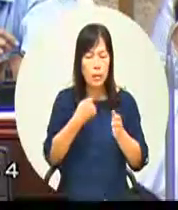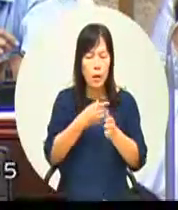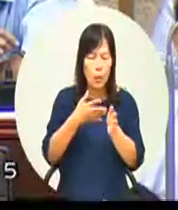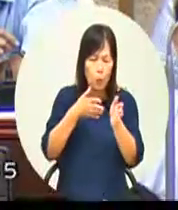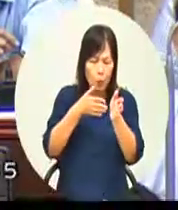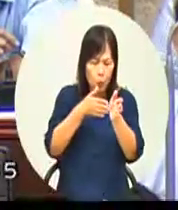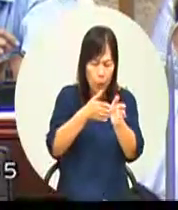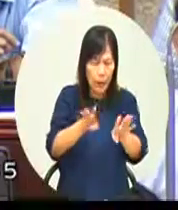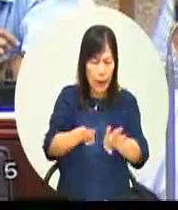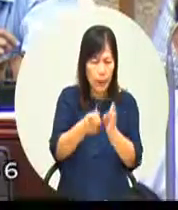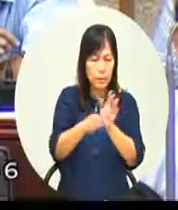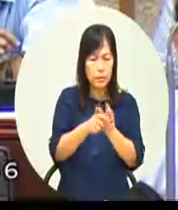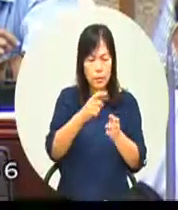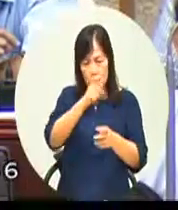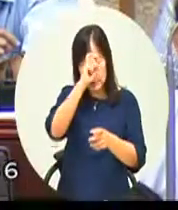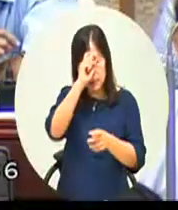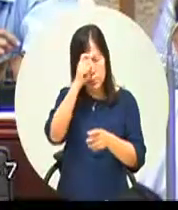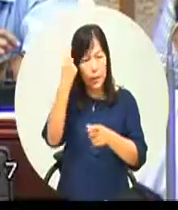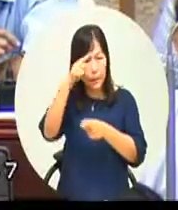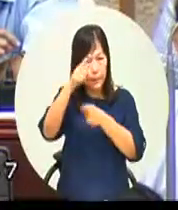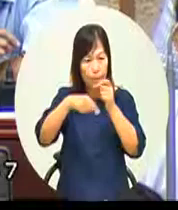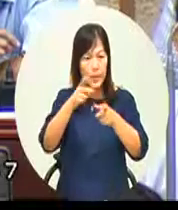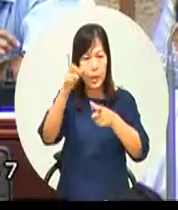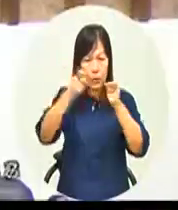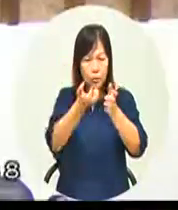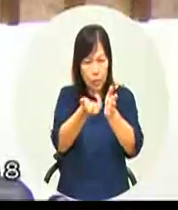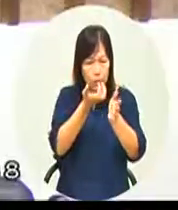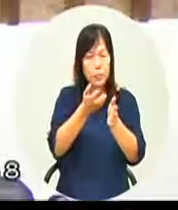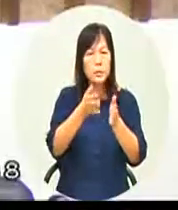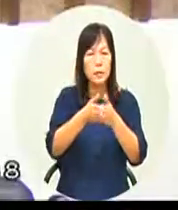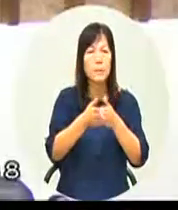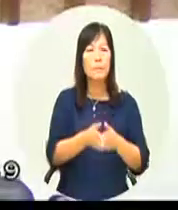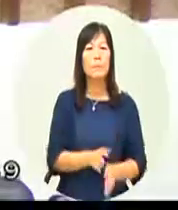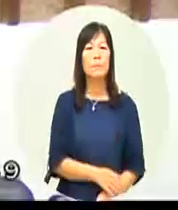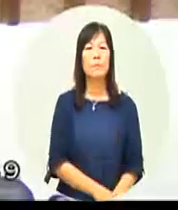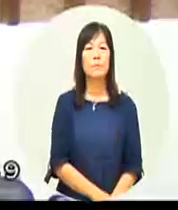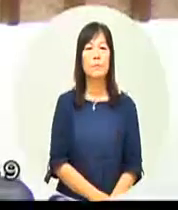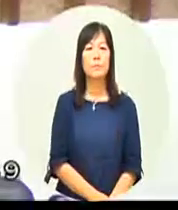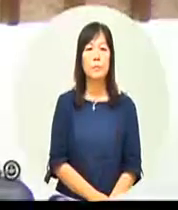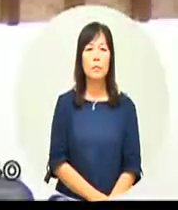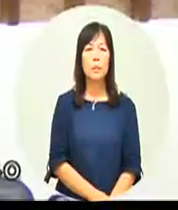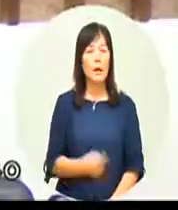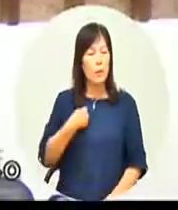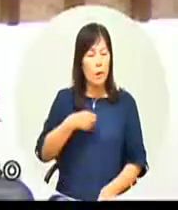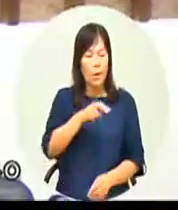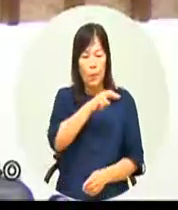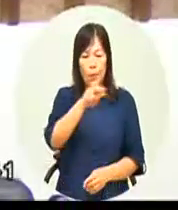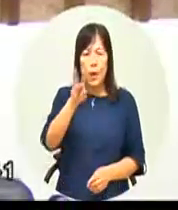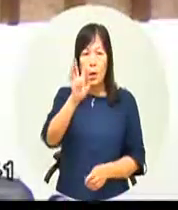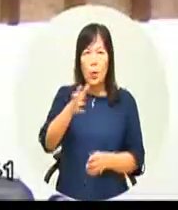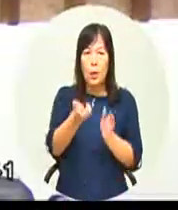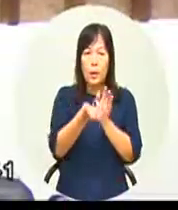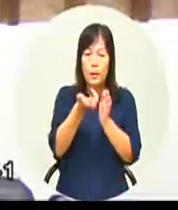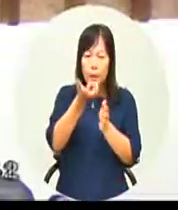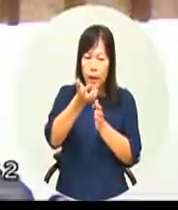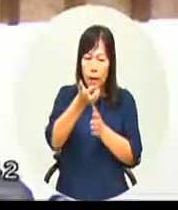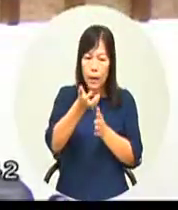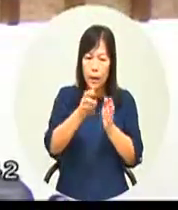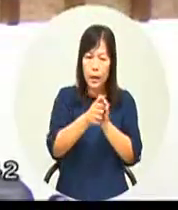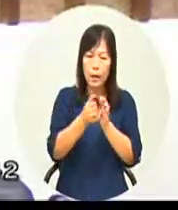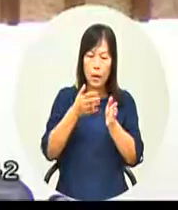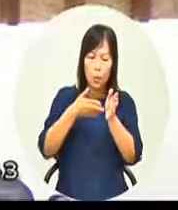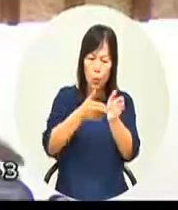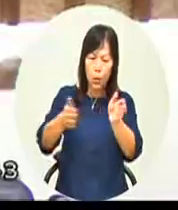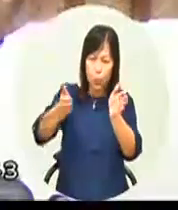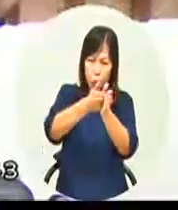力在明年春节前。 是，好，局长你先请坐下哦，因为我们看到哦，刚刚我们看到运量，可见呢，